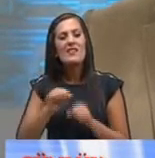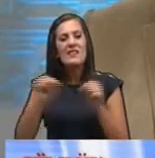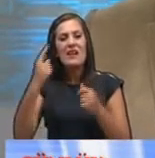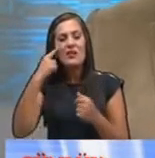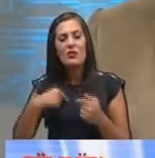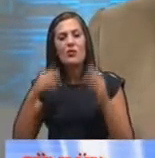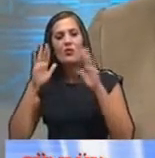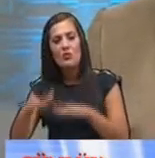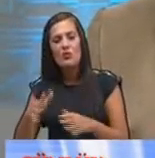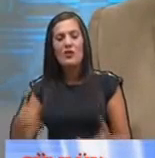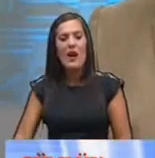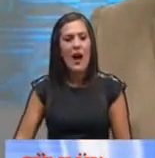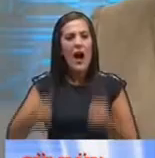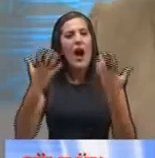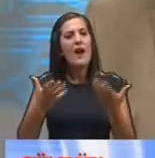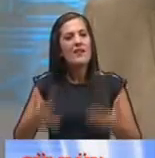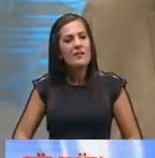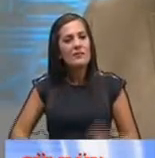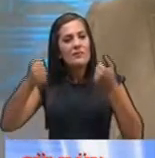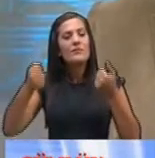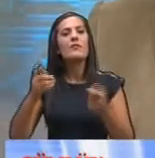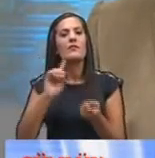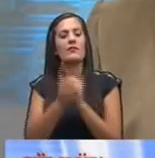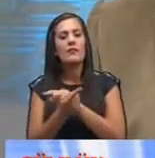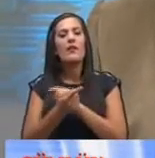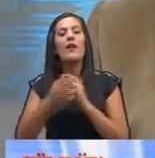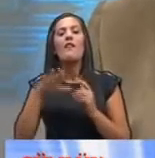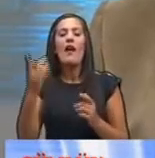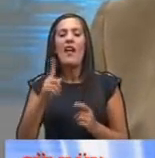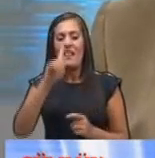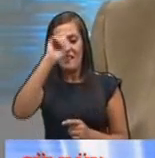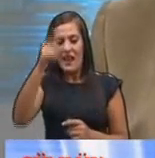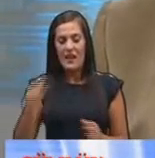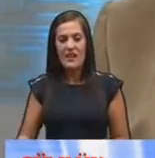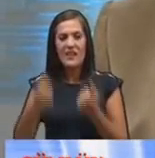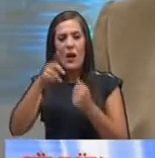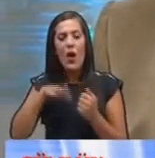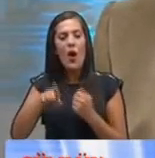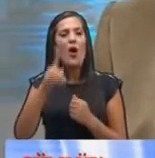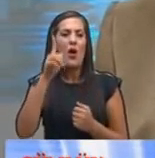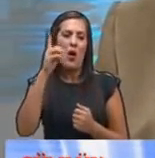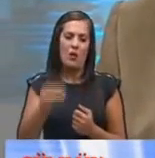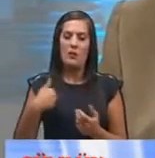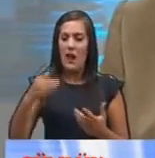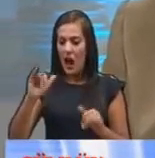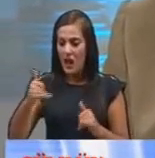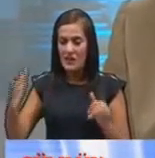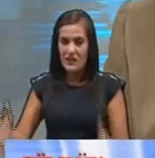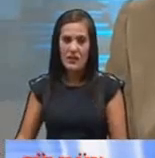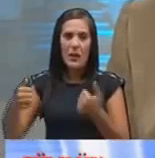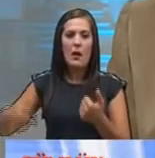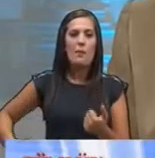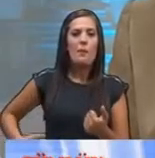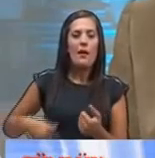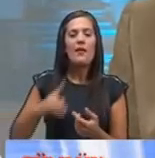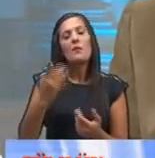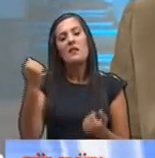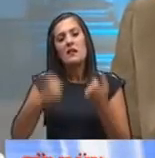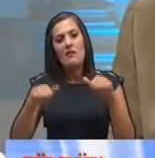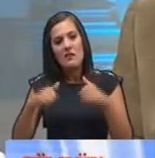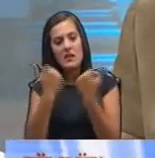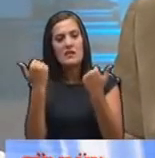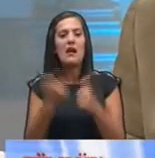yani devamlı yük kaldıran veya büyük bir travmayı tek başına tek bir olay olarak yani örnek tabii klasik trafik, evet, kazası